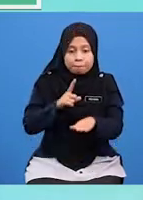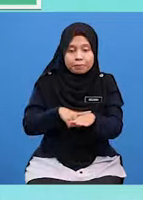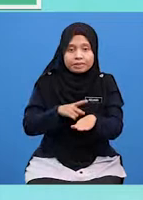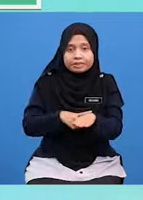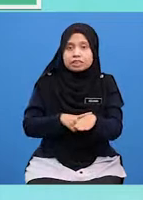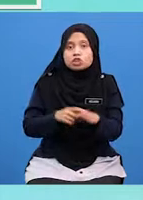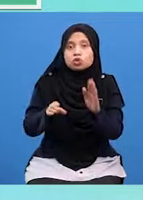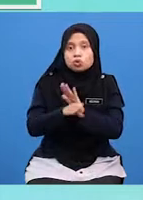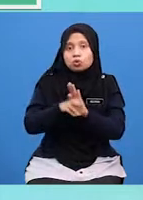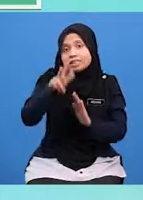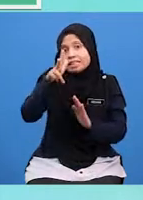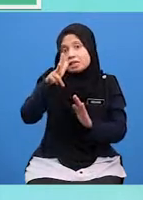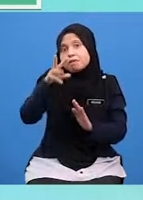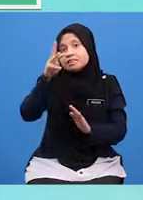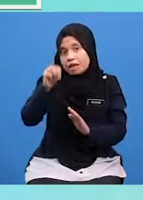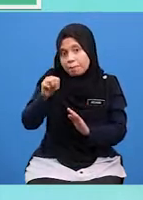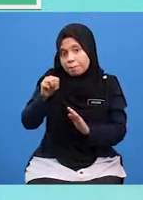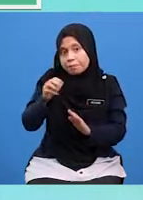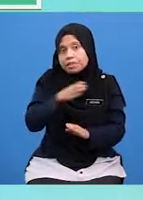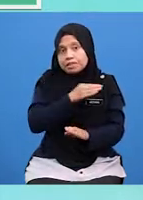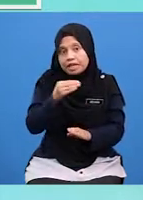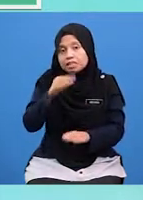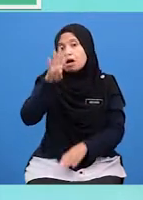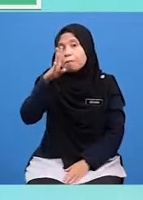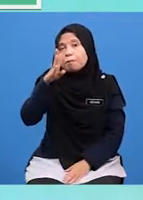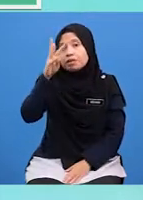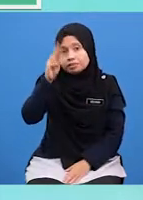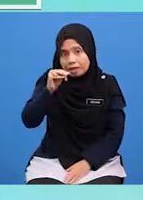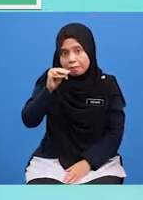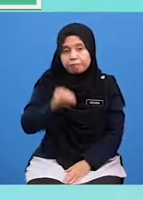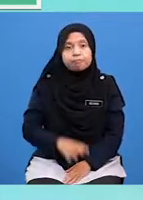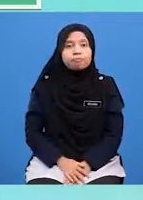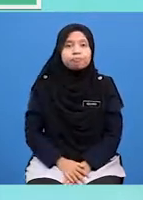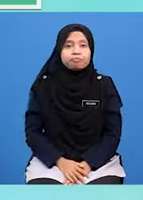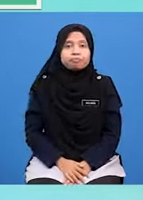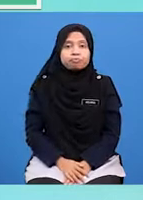masa seperti 13 Masihi dan 14 Masihi.